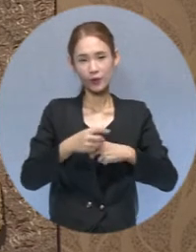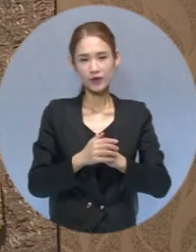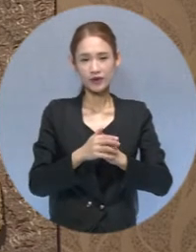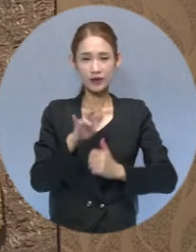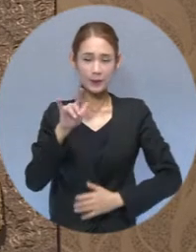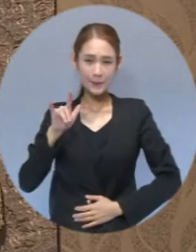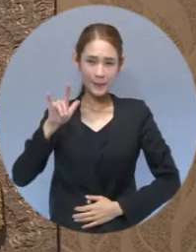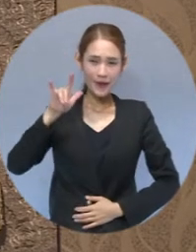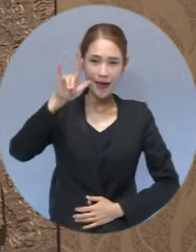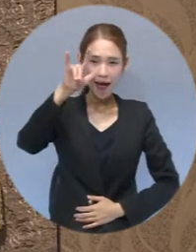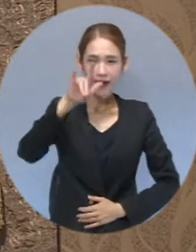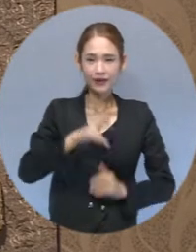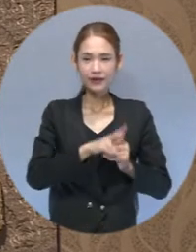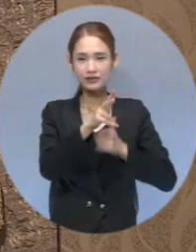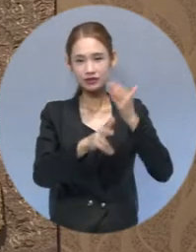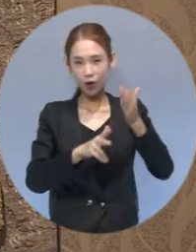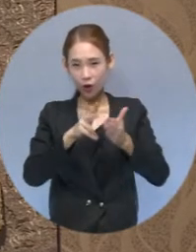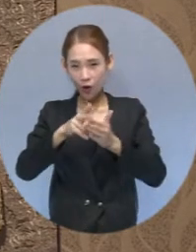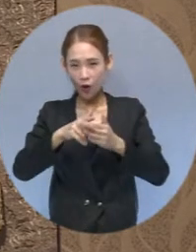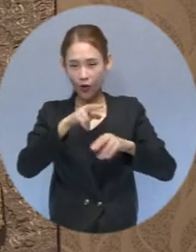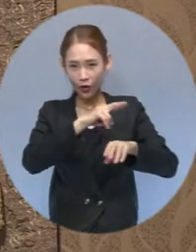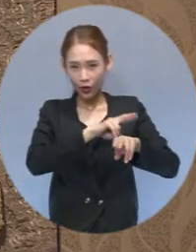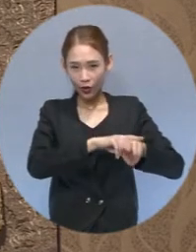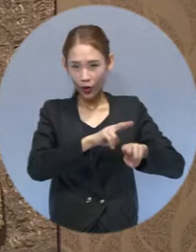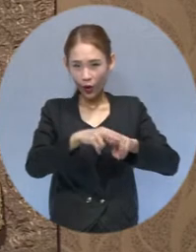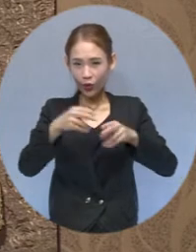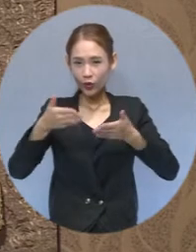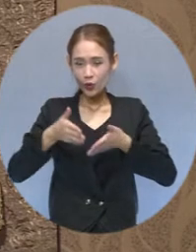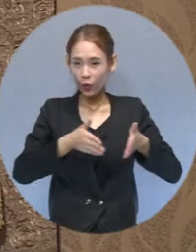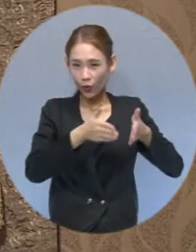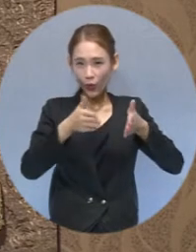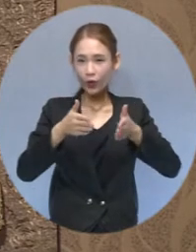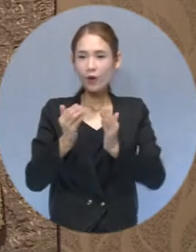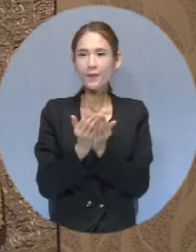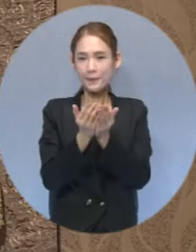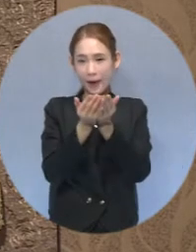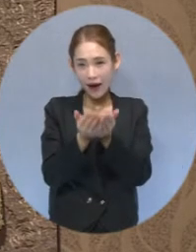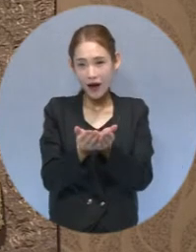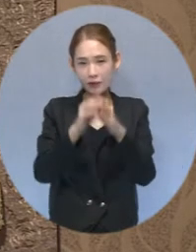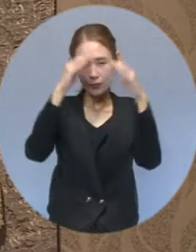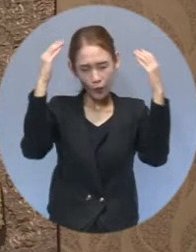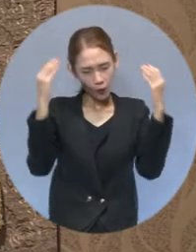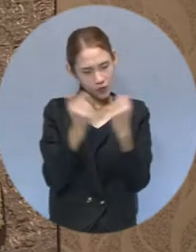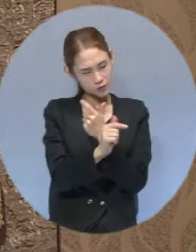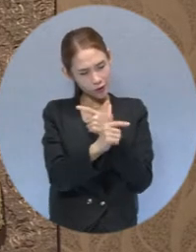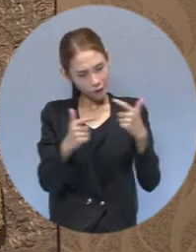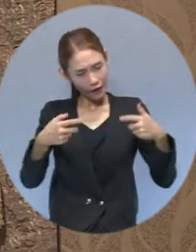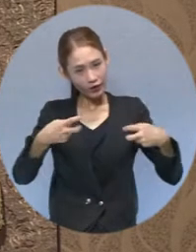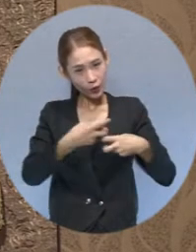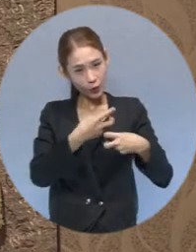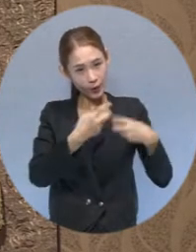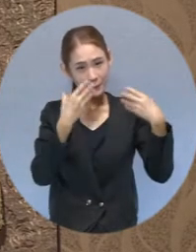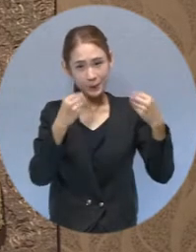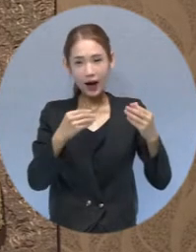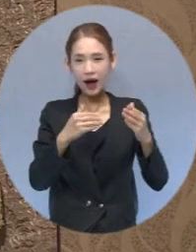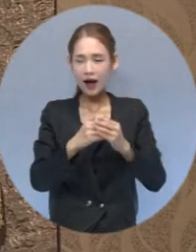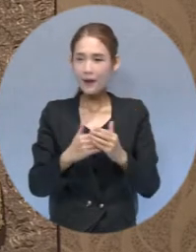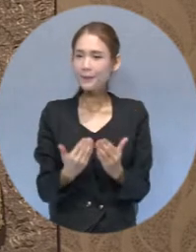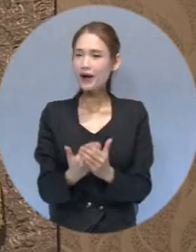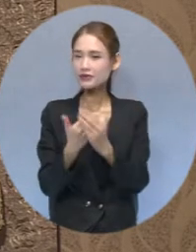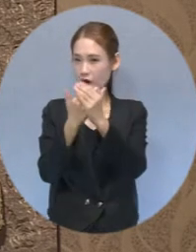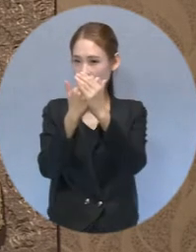비행기와 철도와 도로와 항만 모든 것이 완벽하게 교통이 갖추어졌을 때 그 나라는 발전하고 그